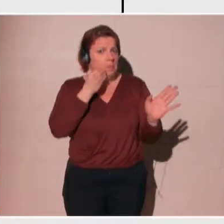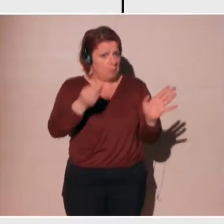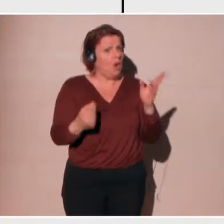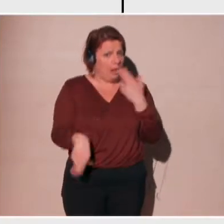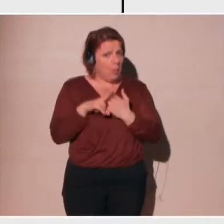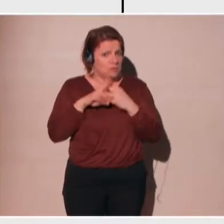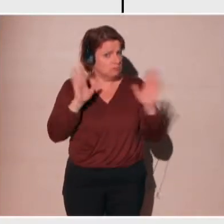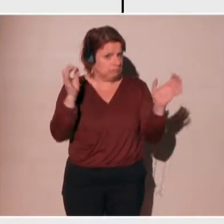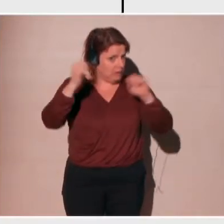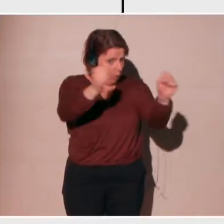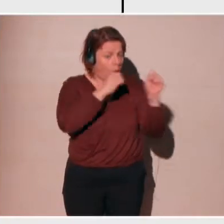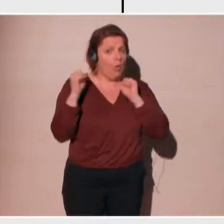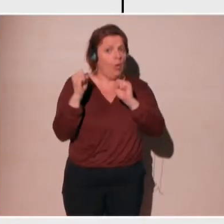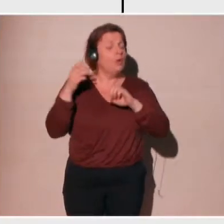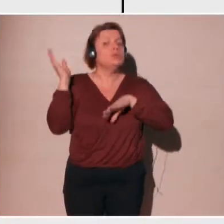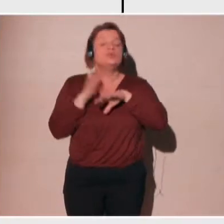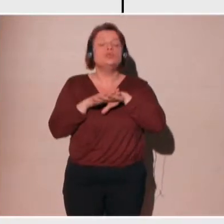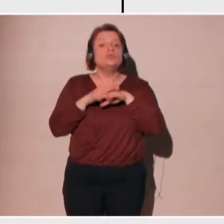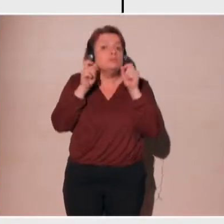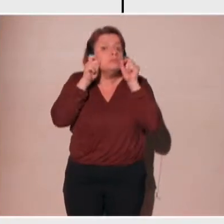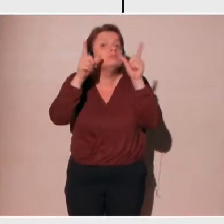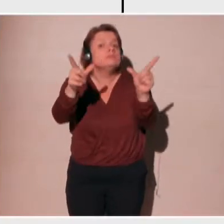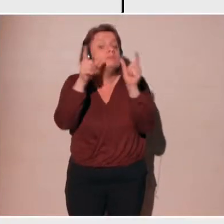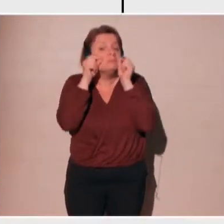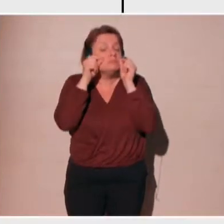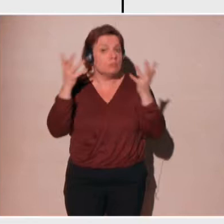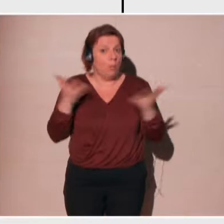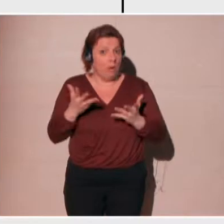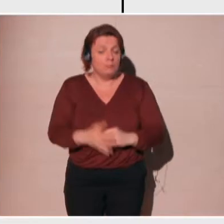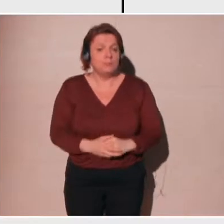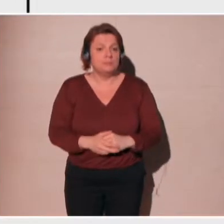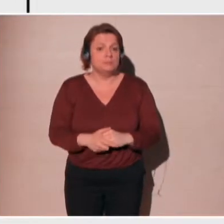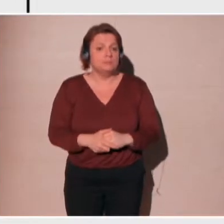d'accord? Eh bien, étonnamment,